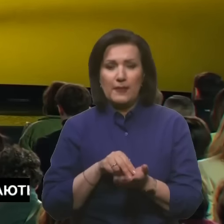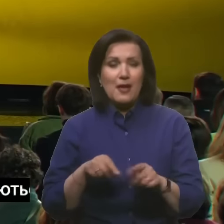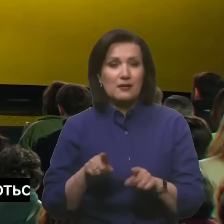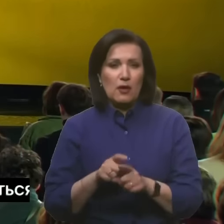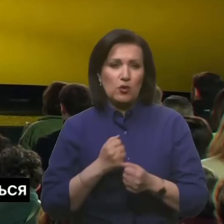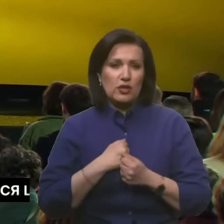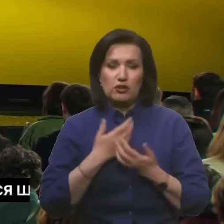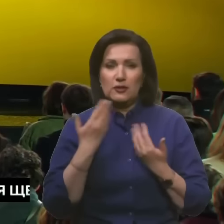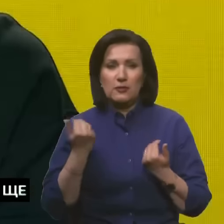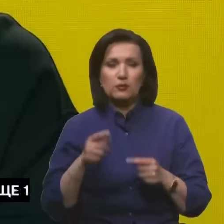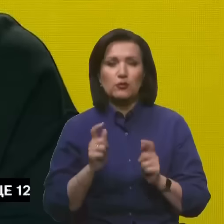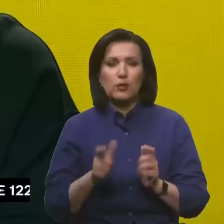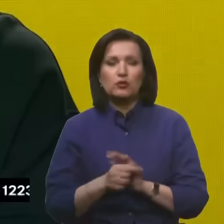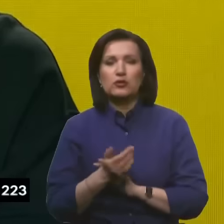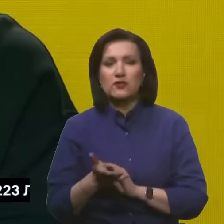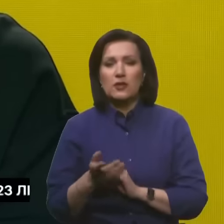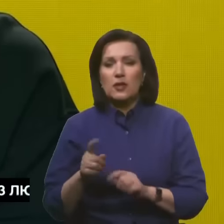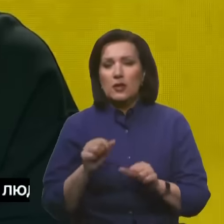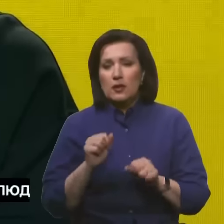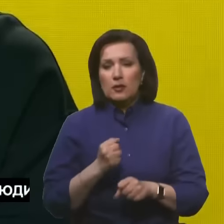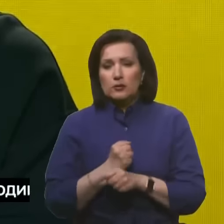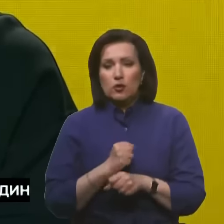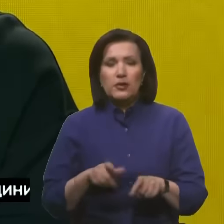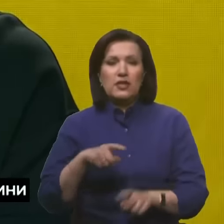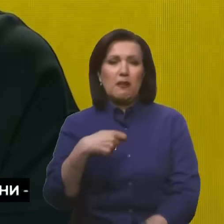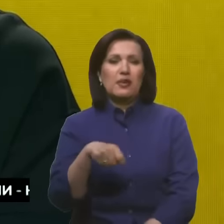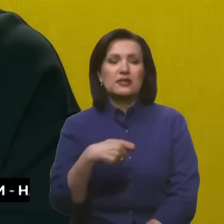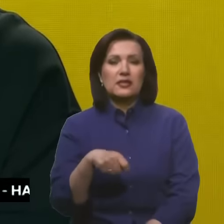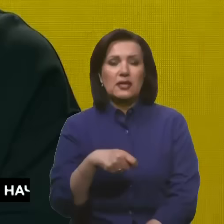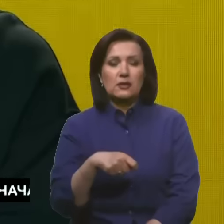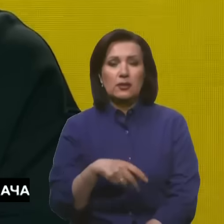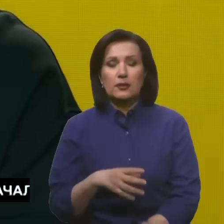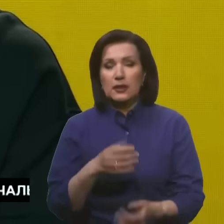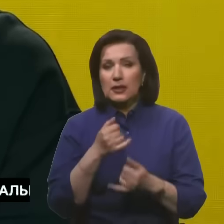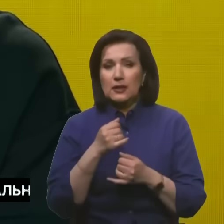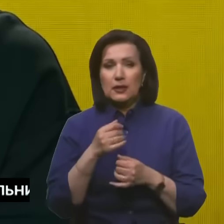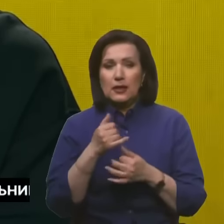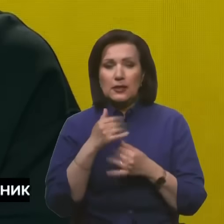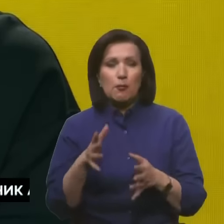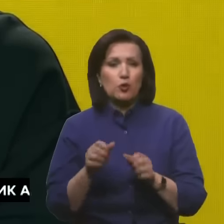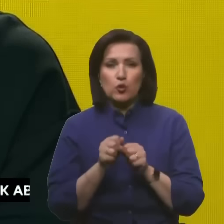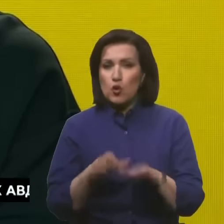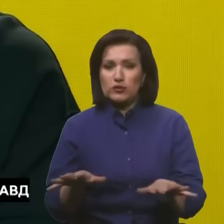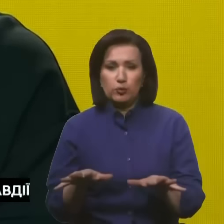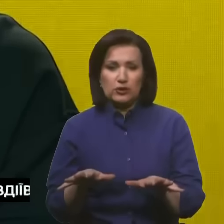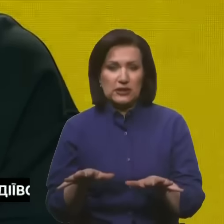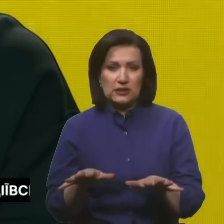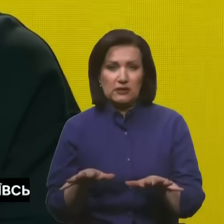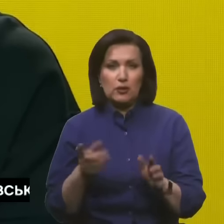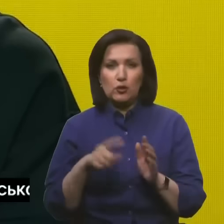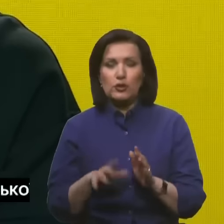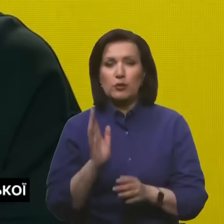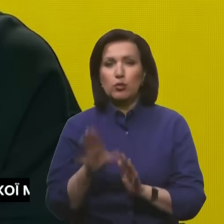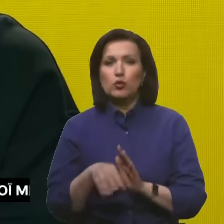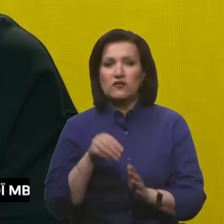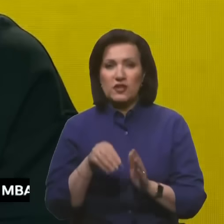Такого, на жаль, немає. Тут погоджуюсь з вами. Що можу я зробити як президент? Не можу їх розпустити, бо тоді